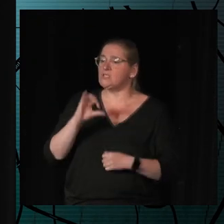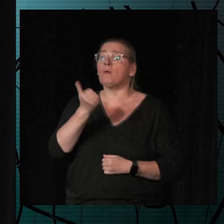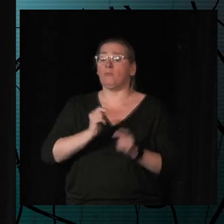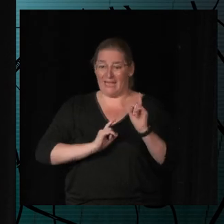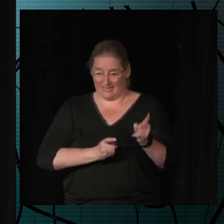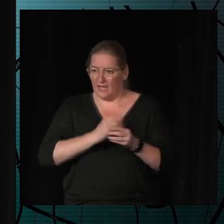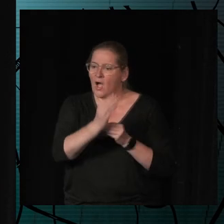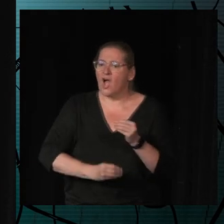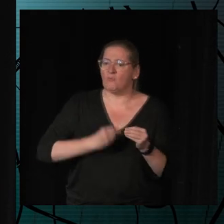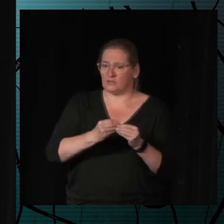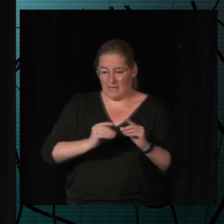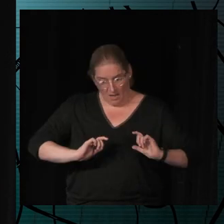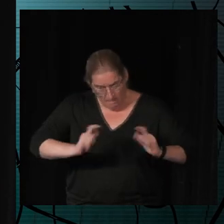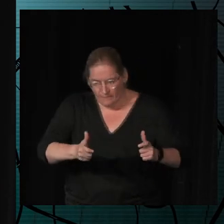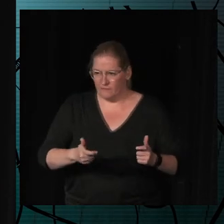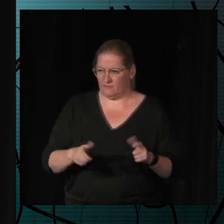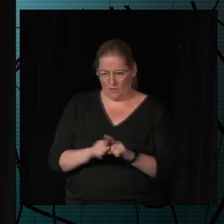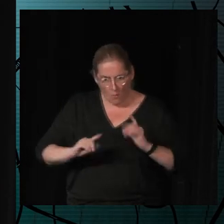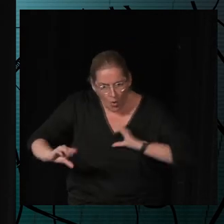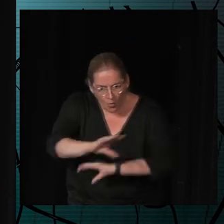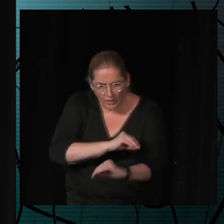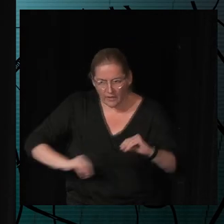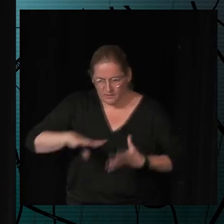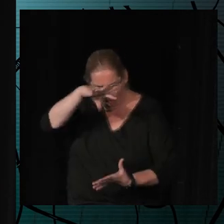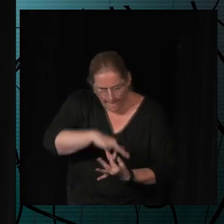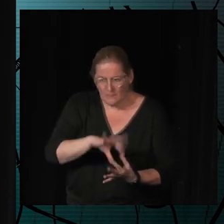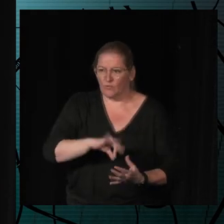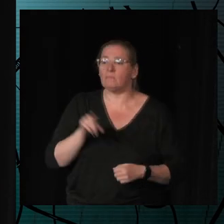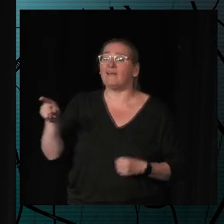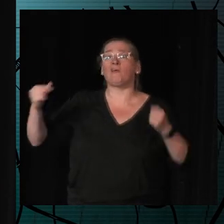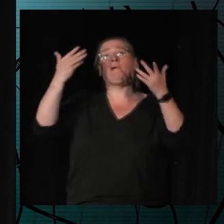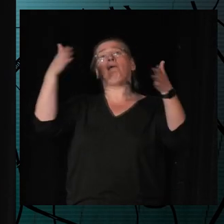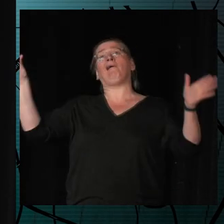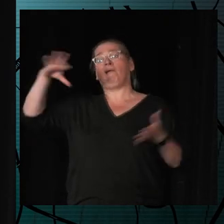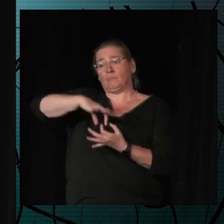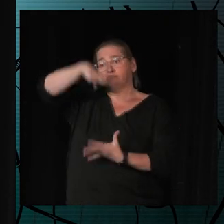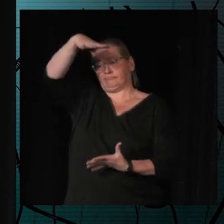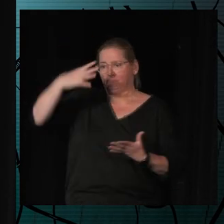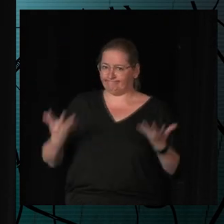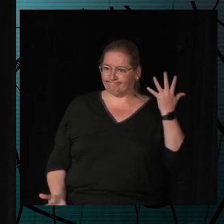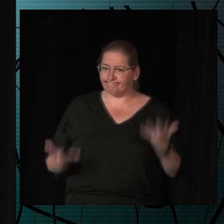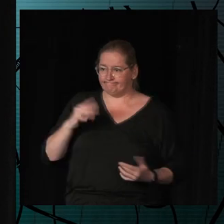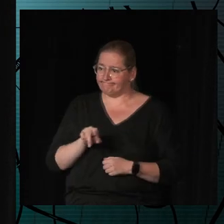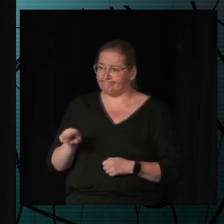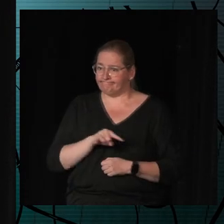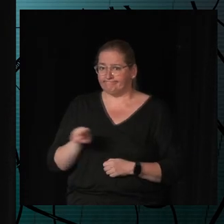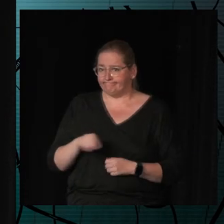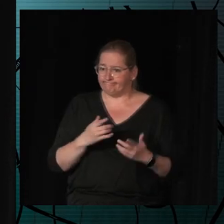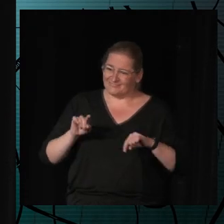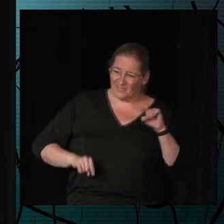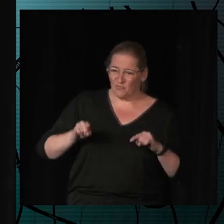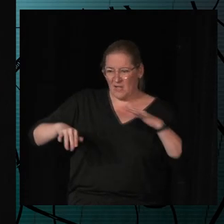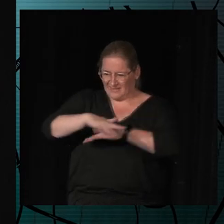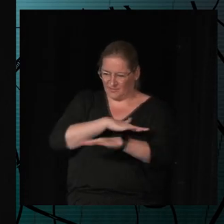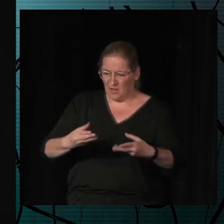vampire est-ce que ça joue pas un peu on n' pas l'impression d'être nulle part et partout à la fois est-ce que vous trouvez pas le territoire qui est ça manque un peu de vitalité